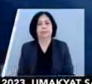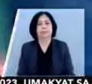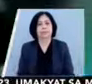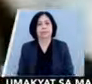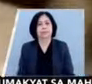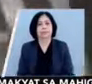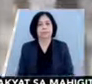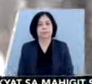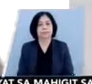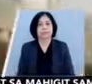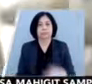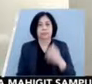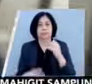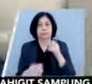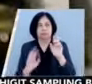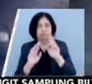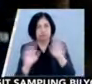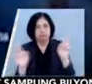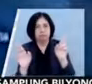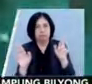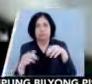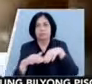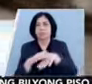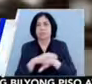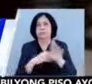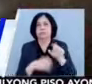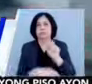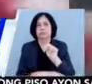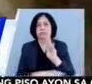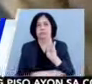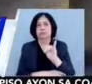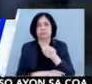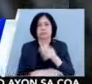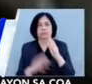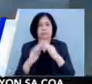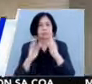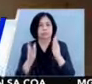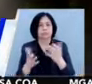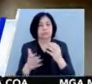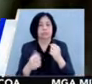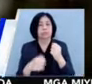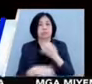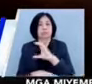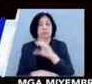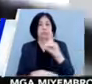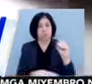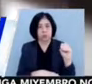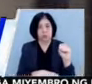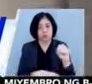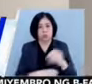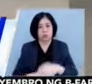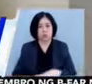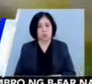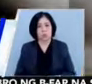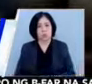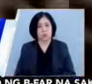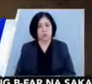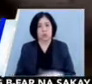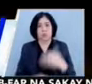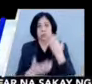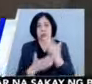Pagkakuha ng hudyat, agad pinasok ng mga tauhan ng NBI ang bahay na ito sa Cagayan de Oro City. Pagdating sa ikalawang